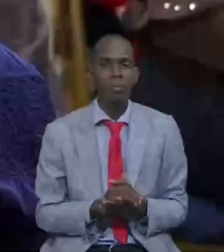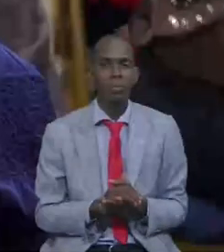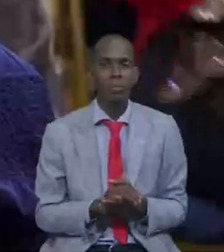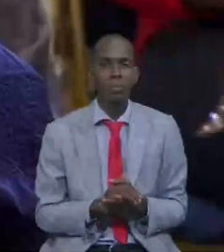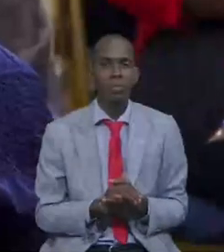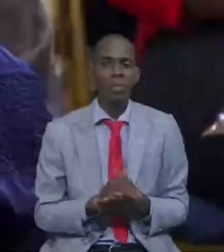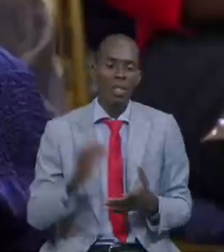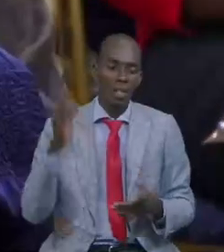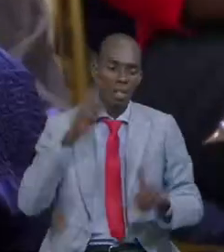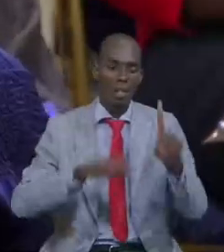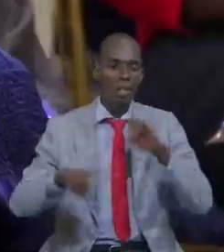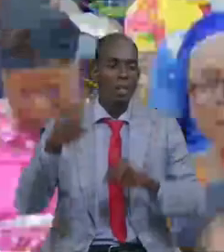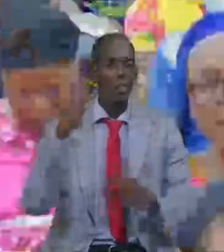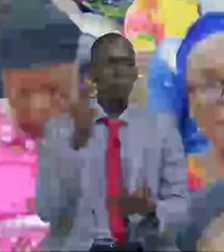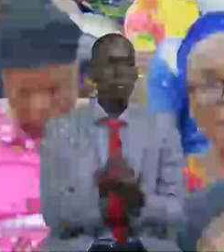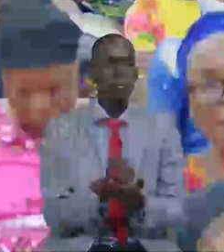Amen.